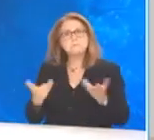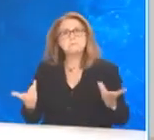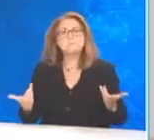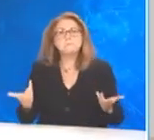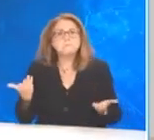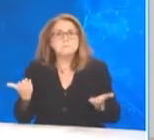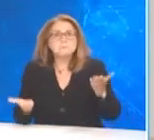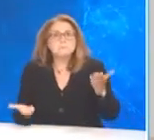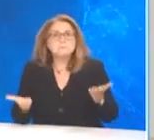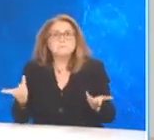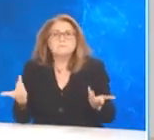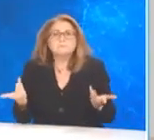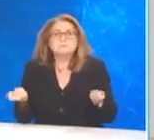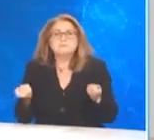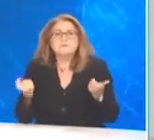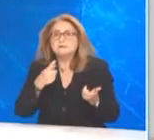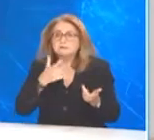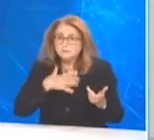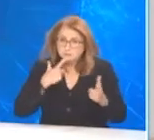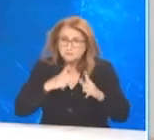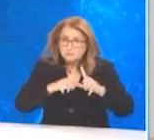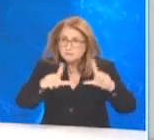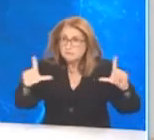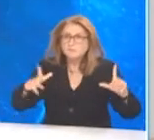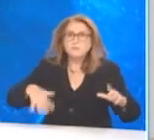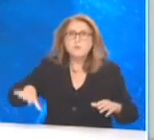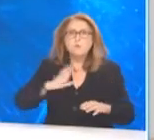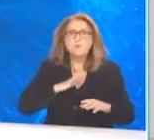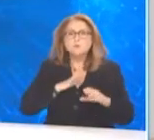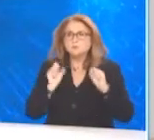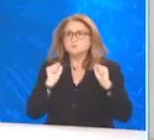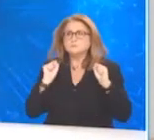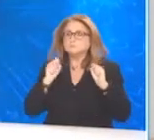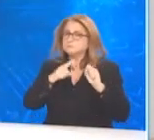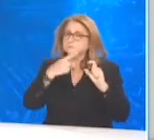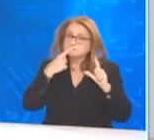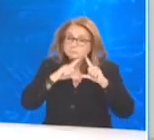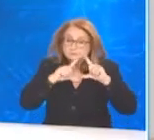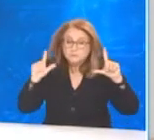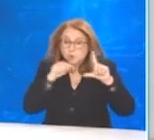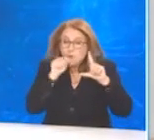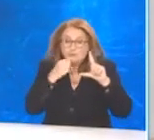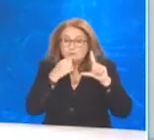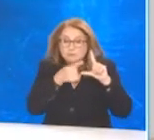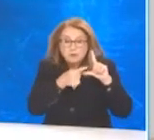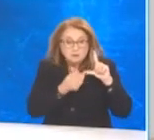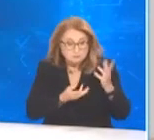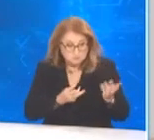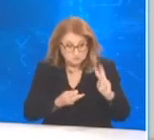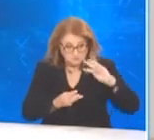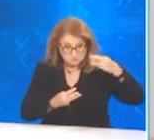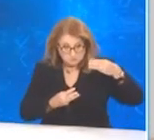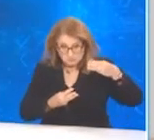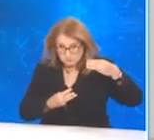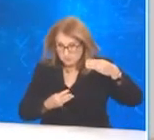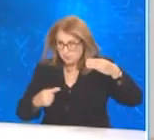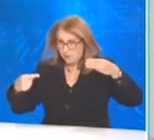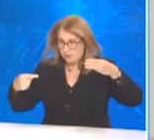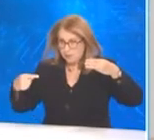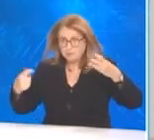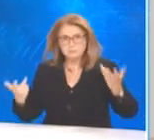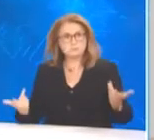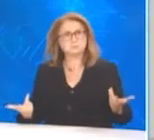η κατάσταση που υπάρχει τώρα σε σχέση με αυτή του Μαρτίου. Ακούγαμε τον Μάρτιο και αν αργούσαμε δύο μέρες, θα είχαμε πολλαπλάσιο